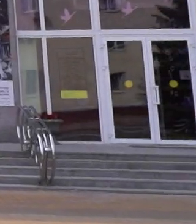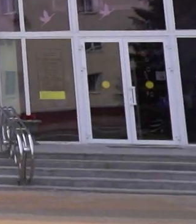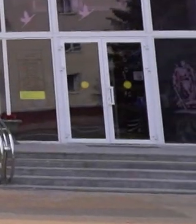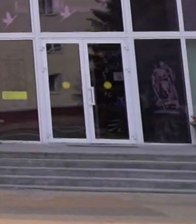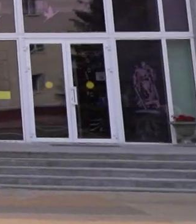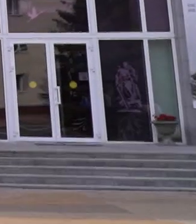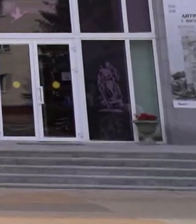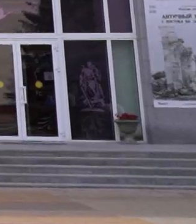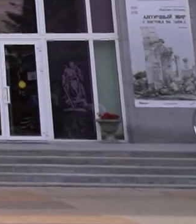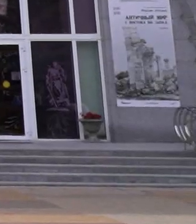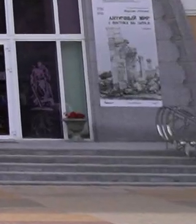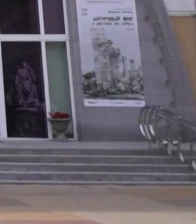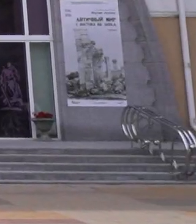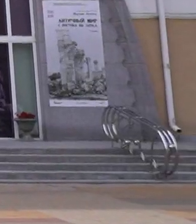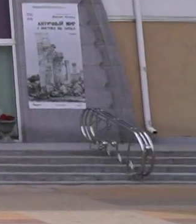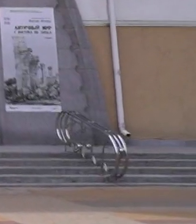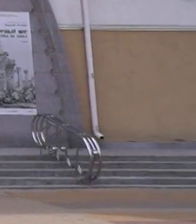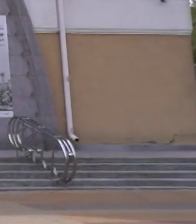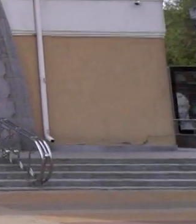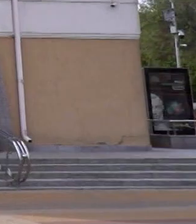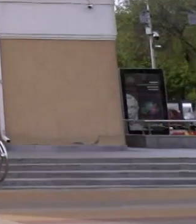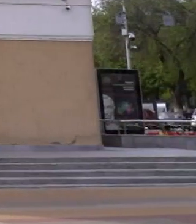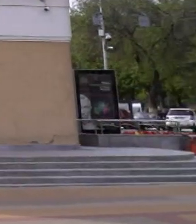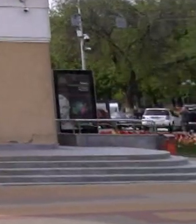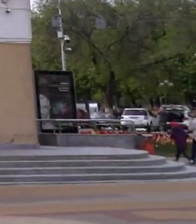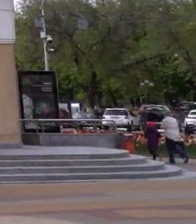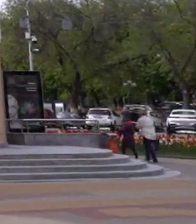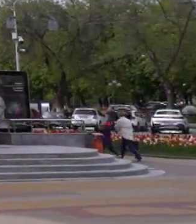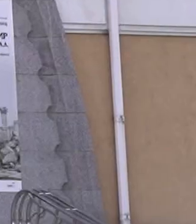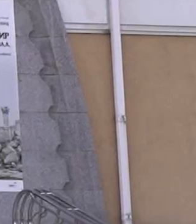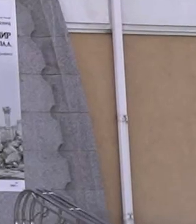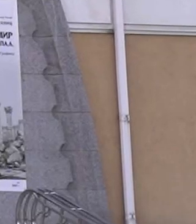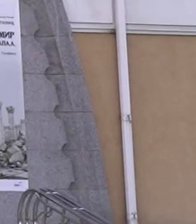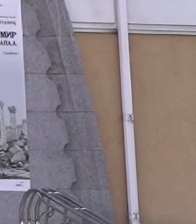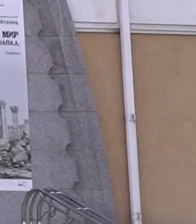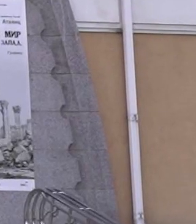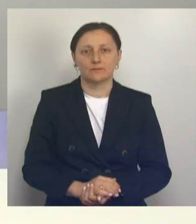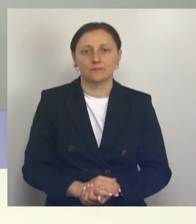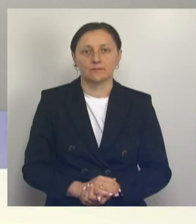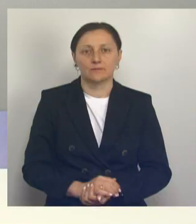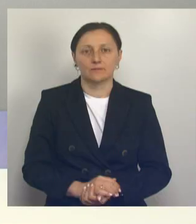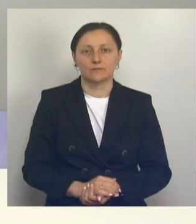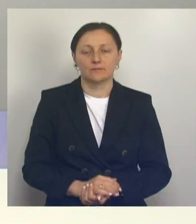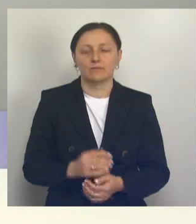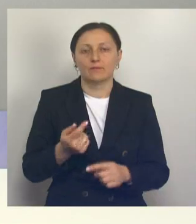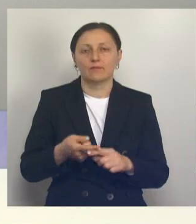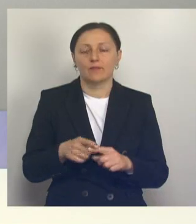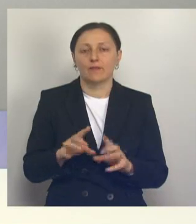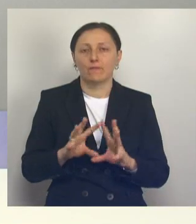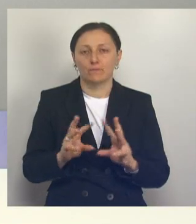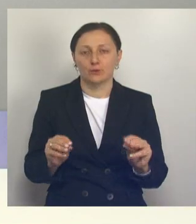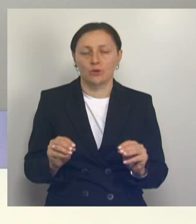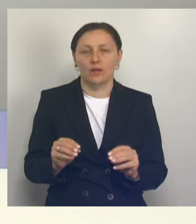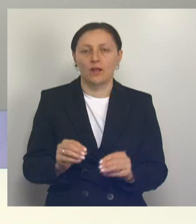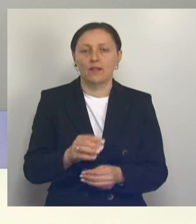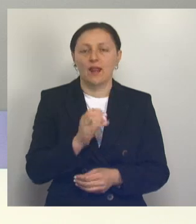художественном музее Она задержится на три дня потом экспозицию покажут в других регионах на этом выпуск завершён